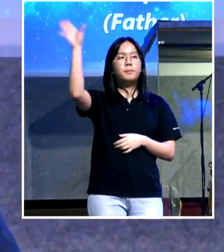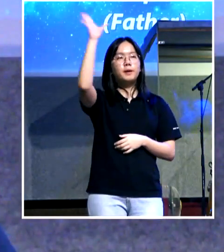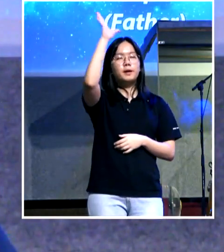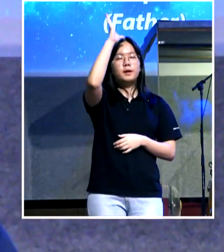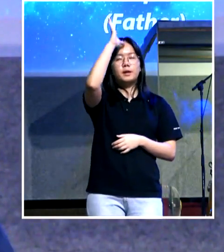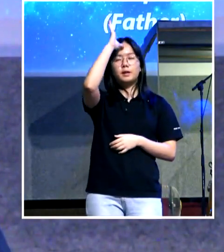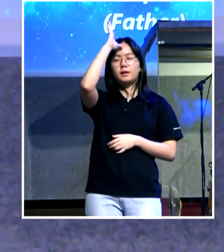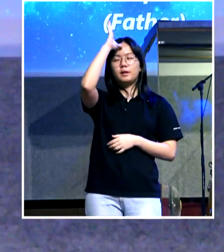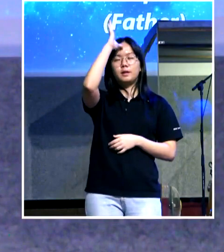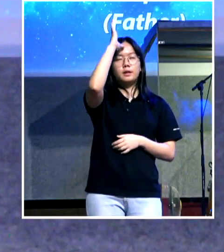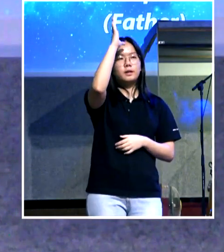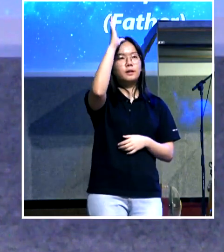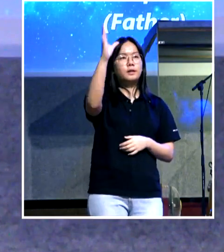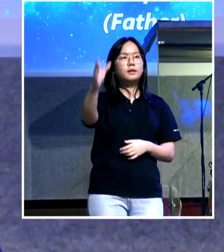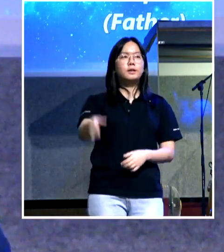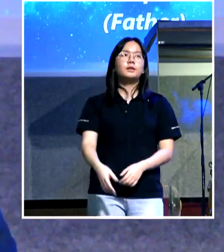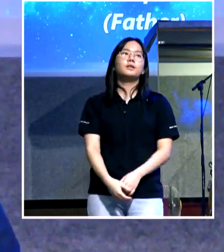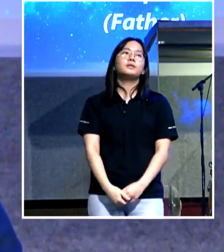Bapa.